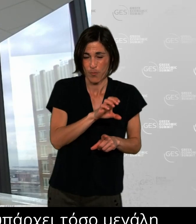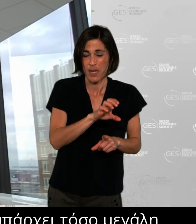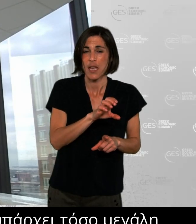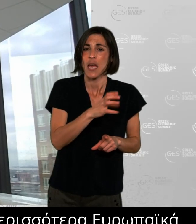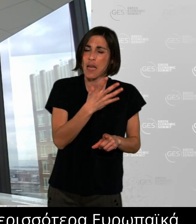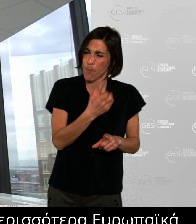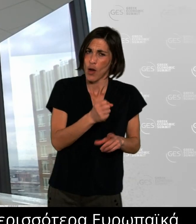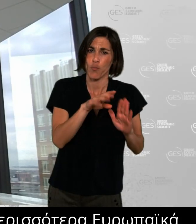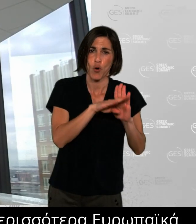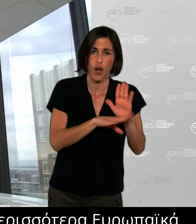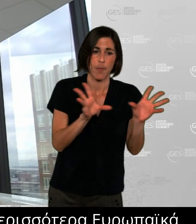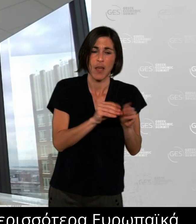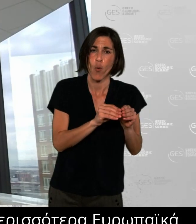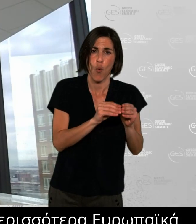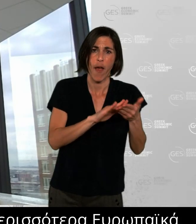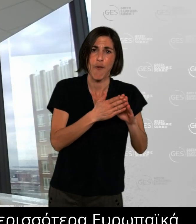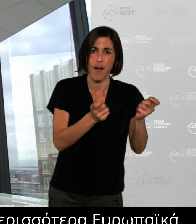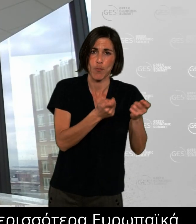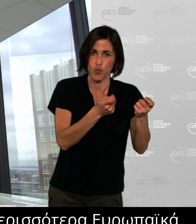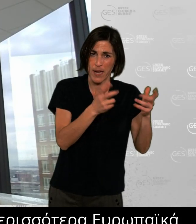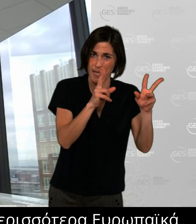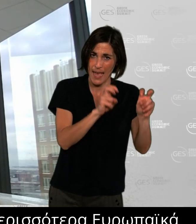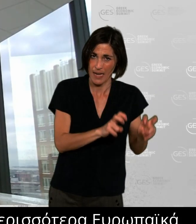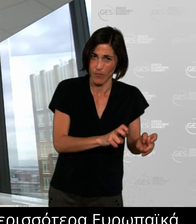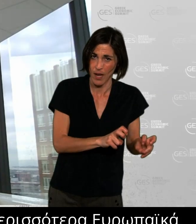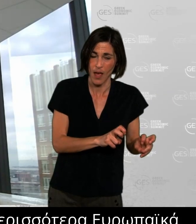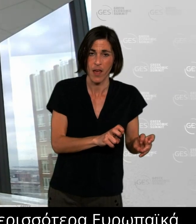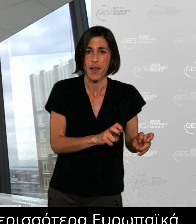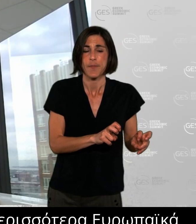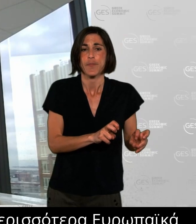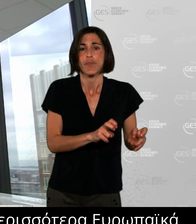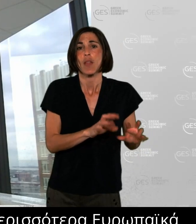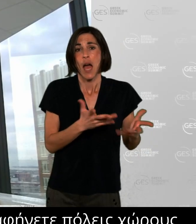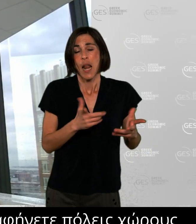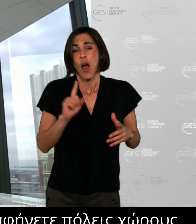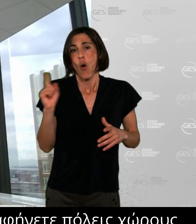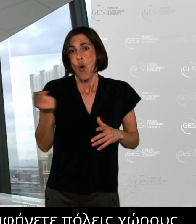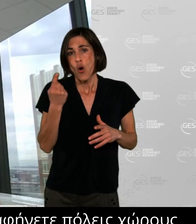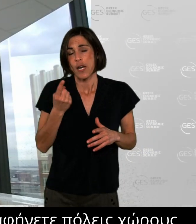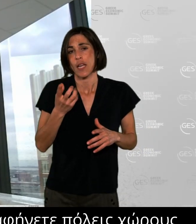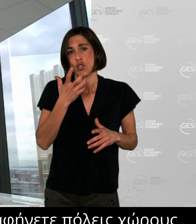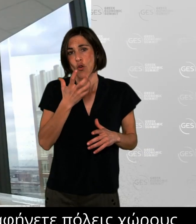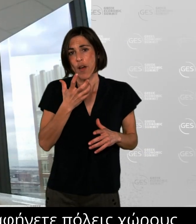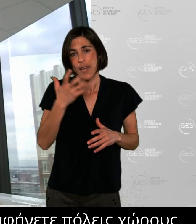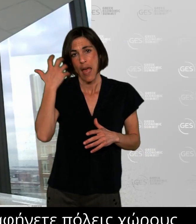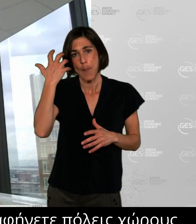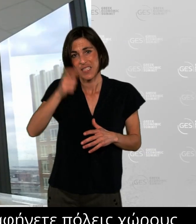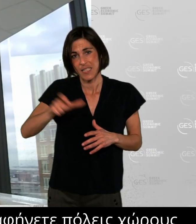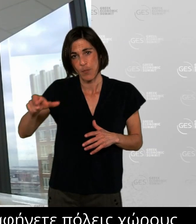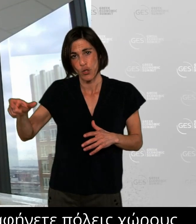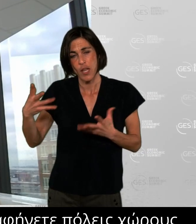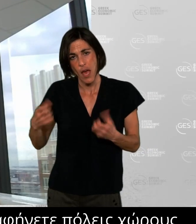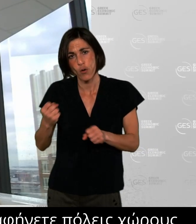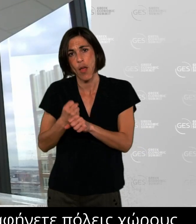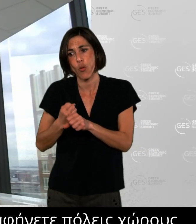έρευνα. Δεν αφήνεται πολλοί χώρους για βασική, αλλά όλοι οι σοβαροί επιστήμονες έχουν τα δικά τους τα project, τα οποία είναι της